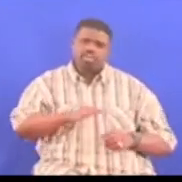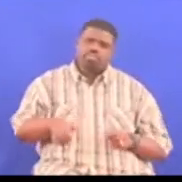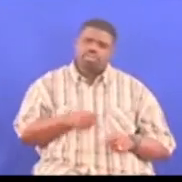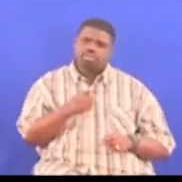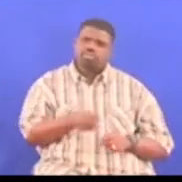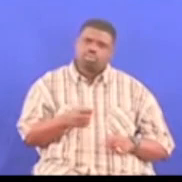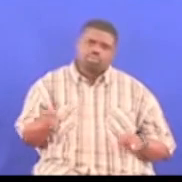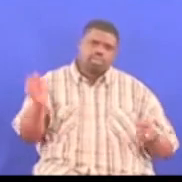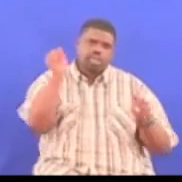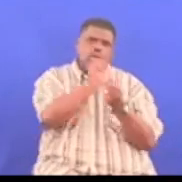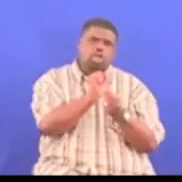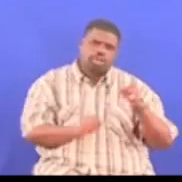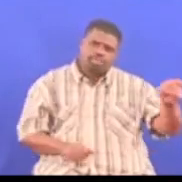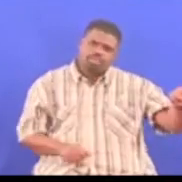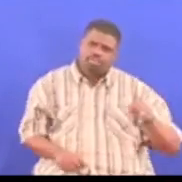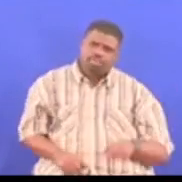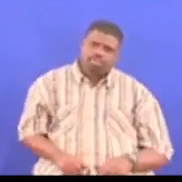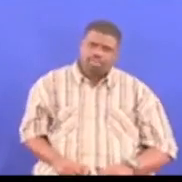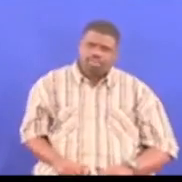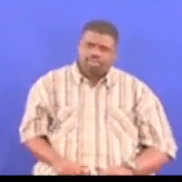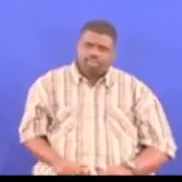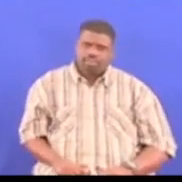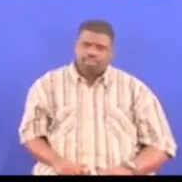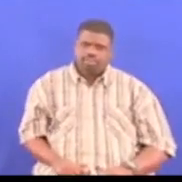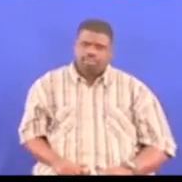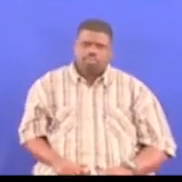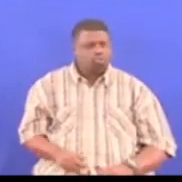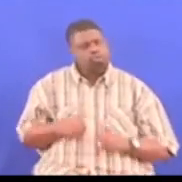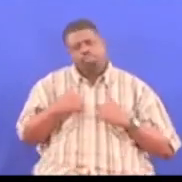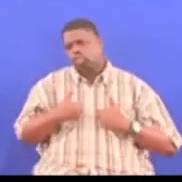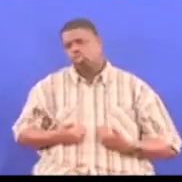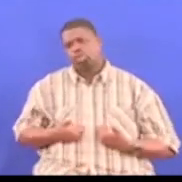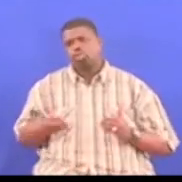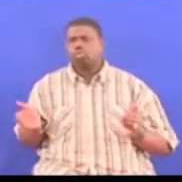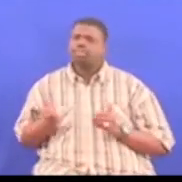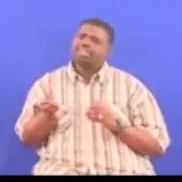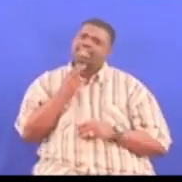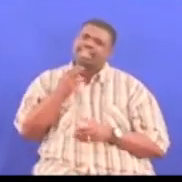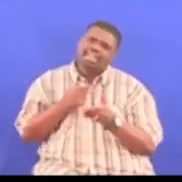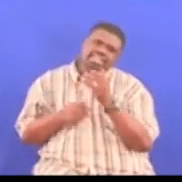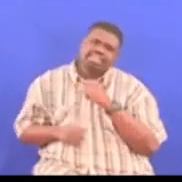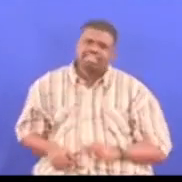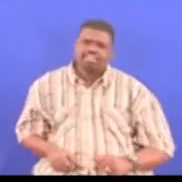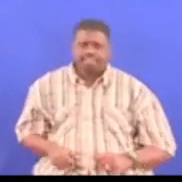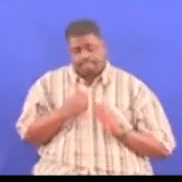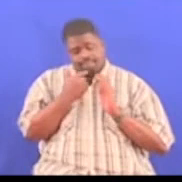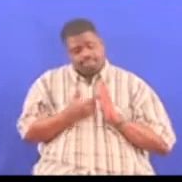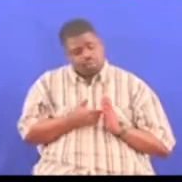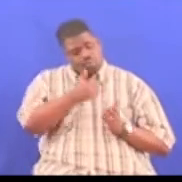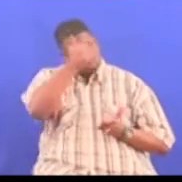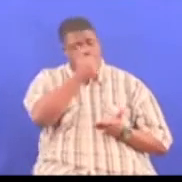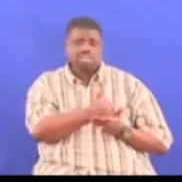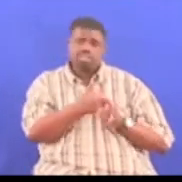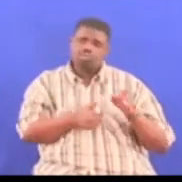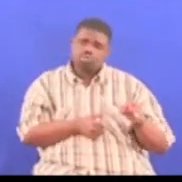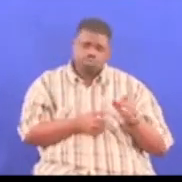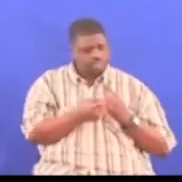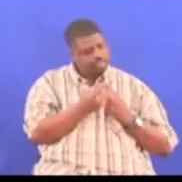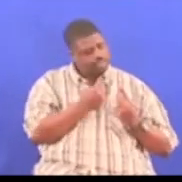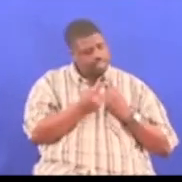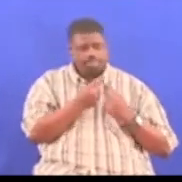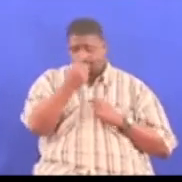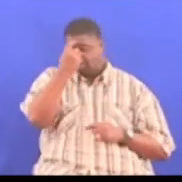wa lockup wote maany tcha sasa tetea nani kwa mfo sasa azim limem hivi